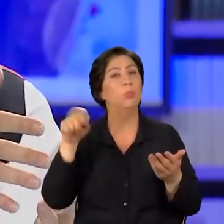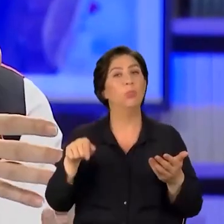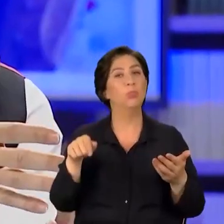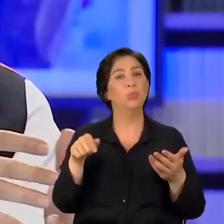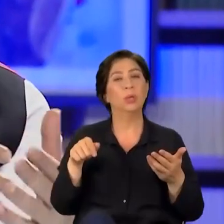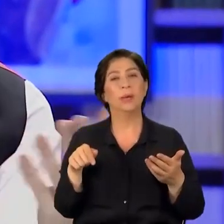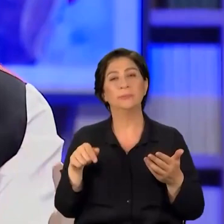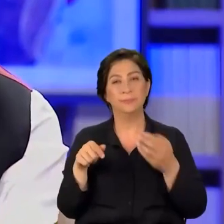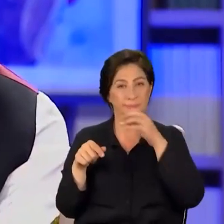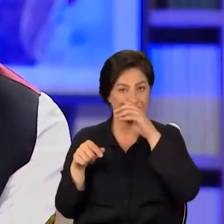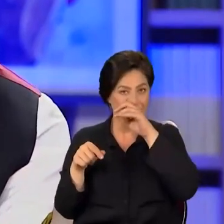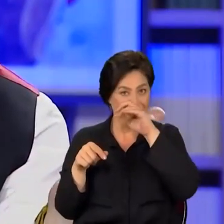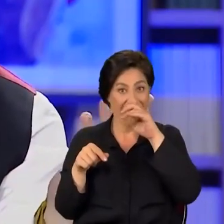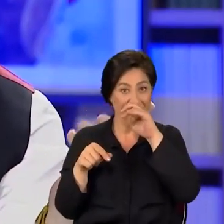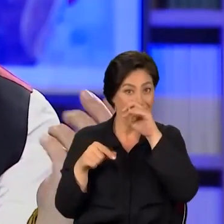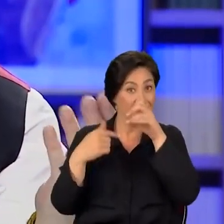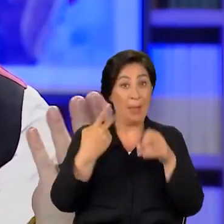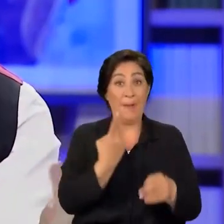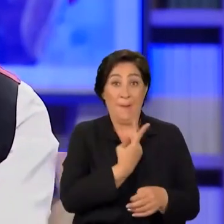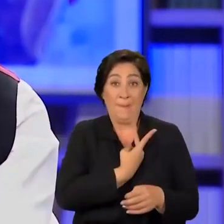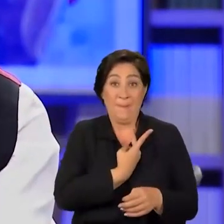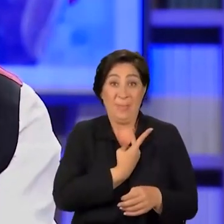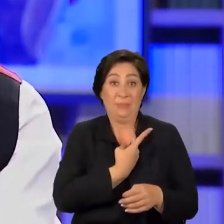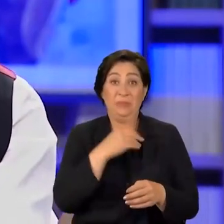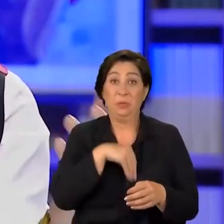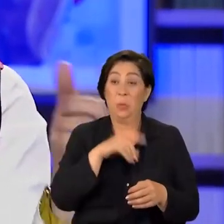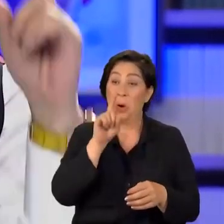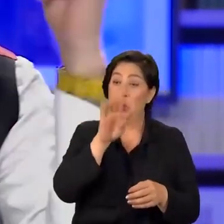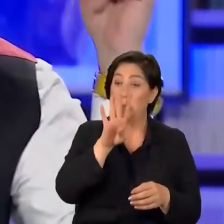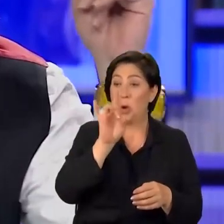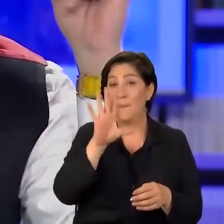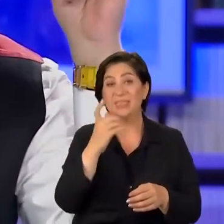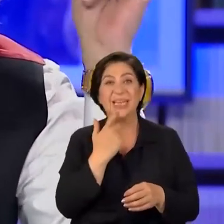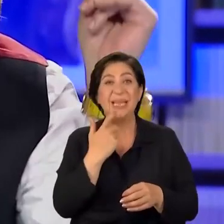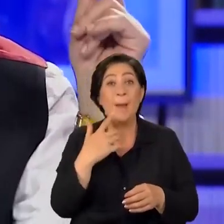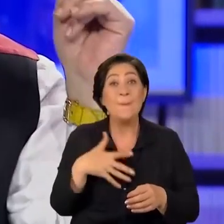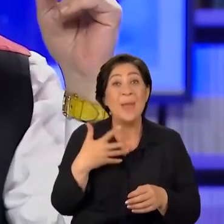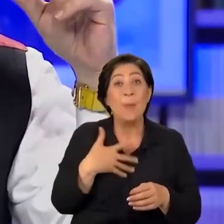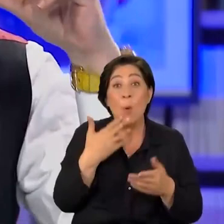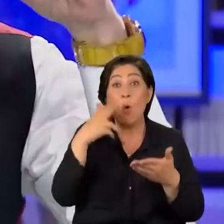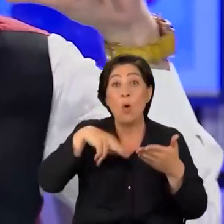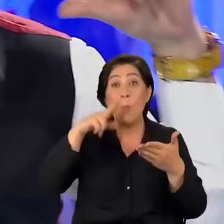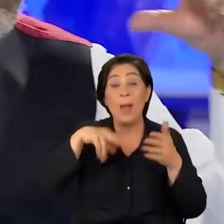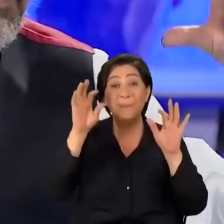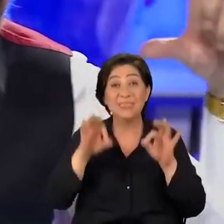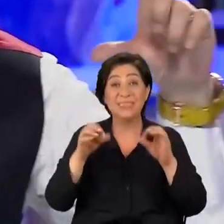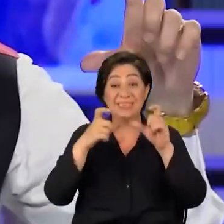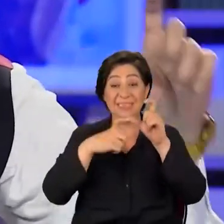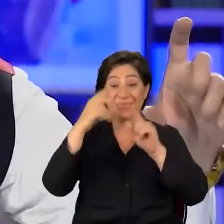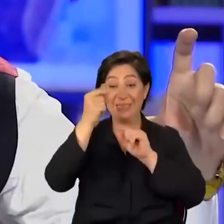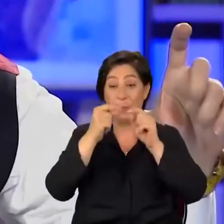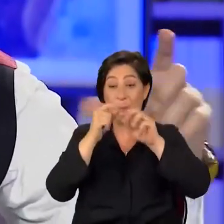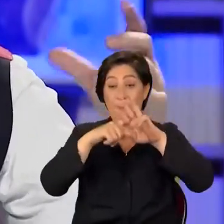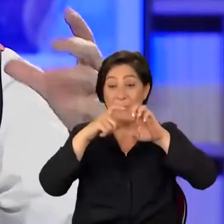bir benim sanıyorum ki 14-15 yaşlarında merak ettiğim ve okumaya başladığım sibernetik diye